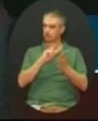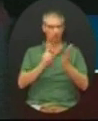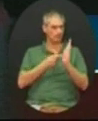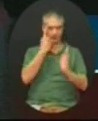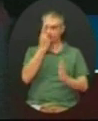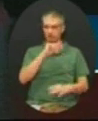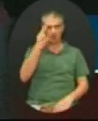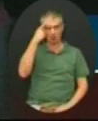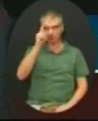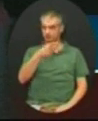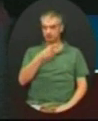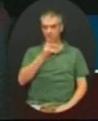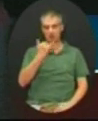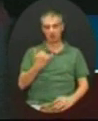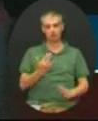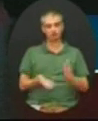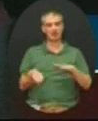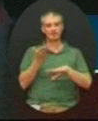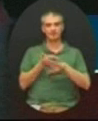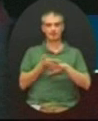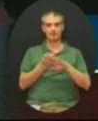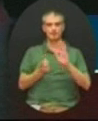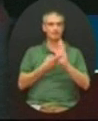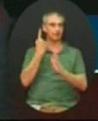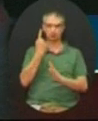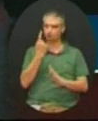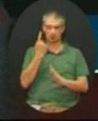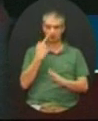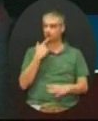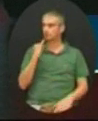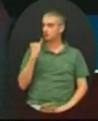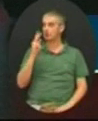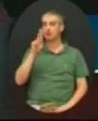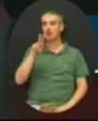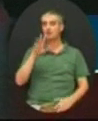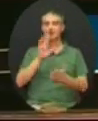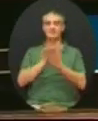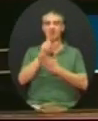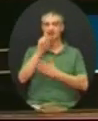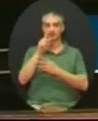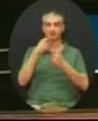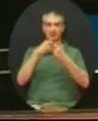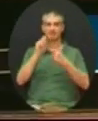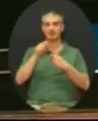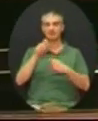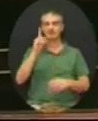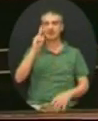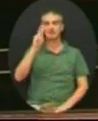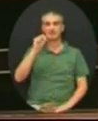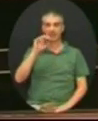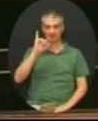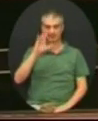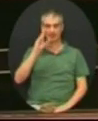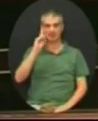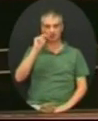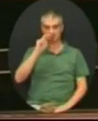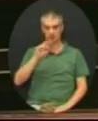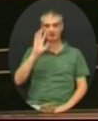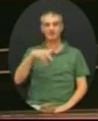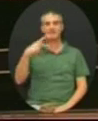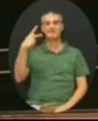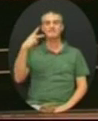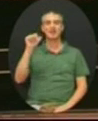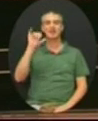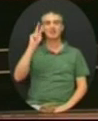זה לא יוזמה שעולה על סדר היום של הכנסת בפעם הראשונה. נכון, ב-2011 חבר הכנסת דני דנון וחברת הכנסת פאינה